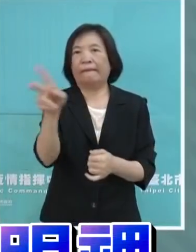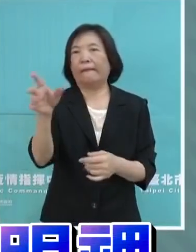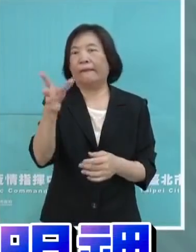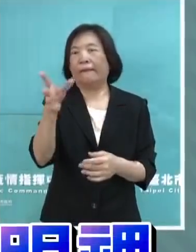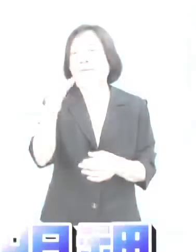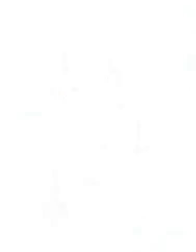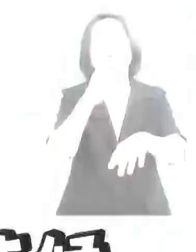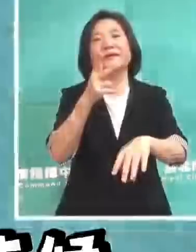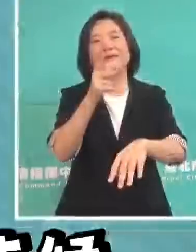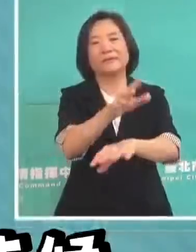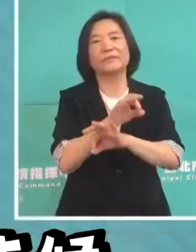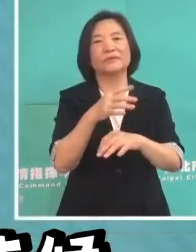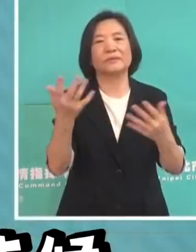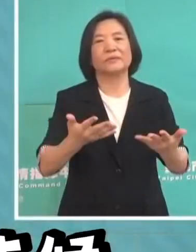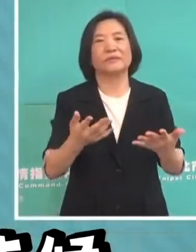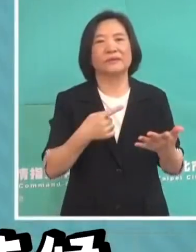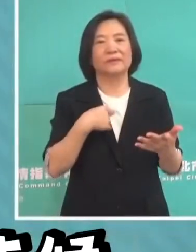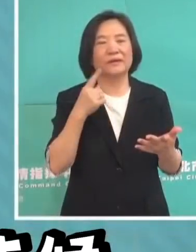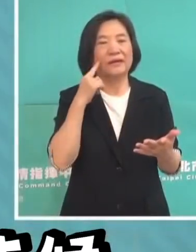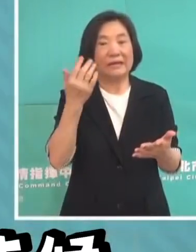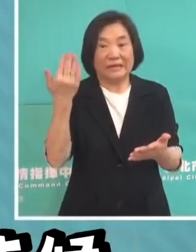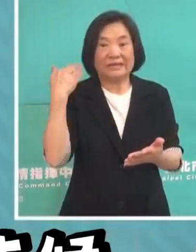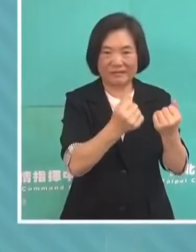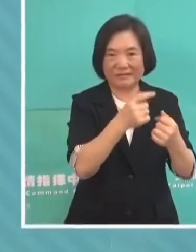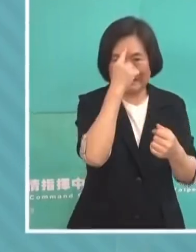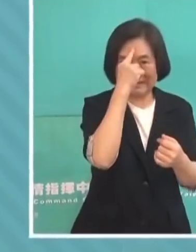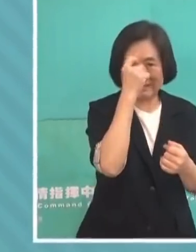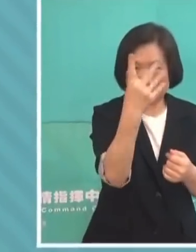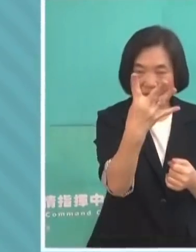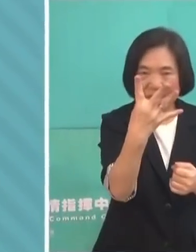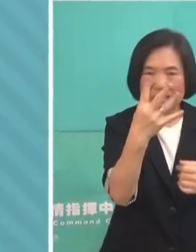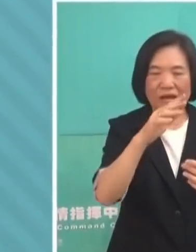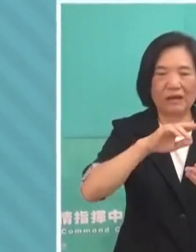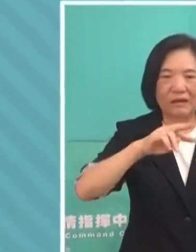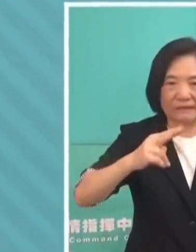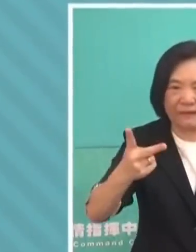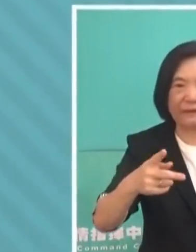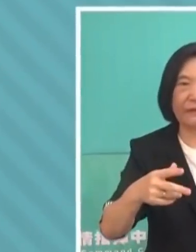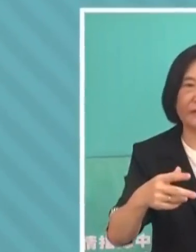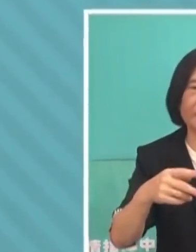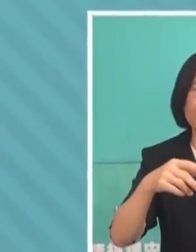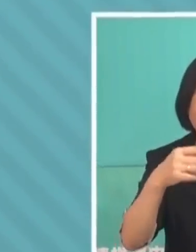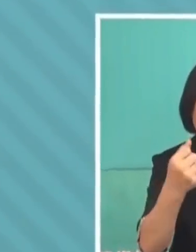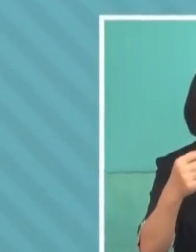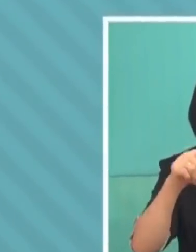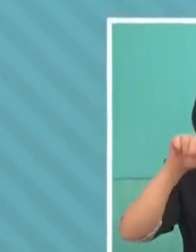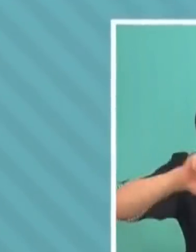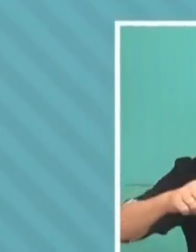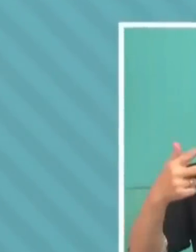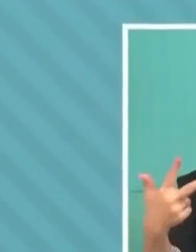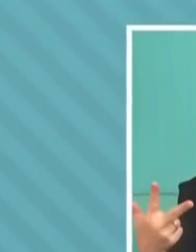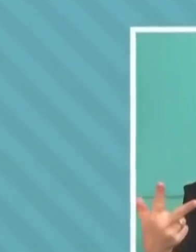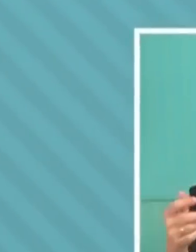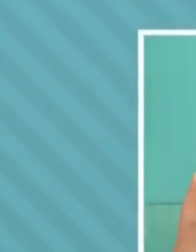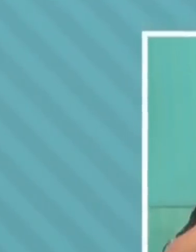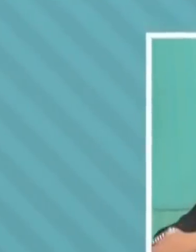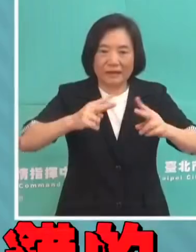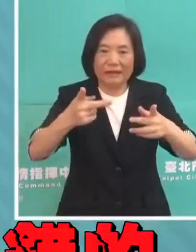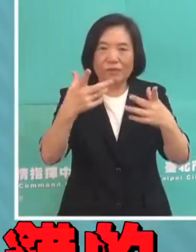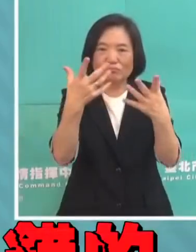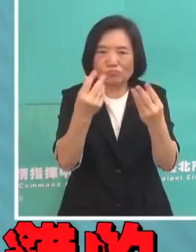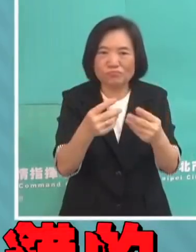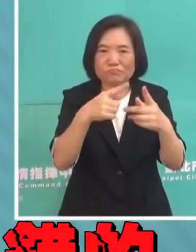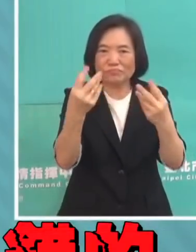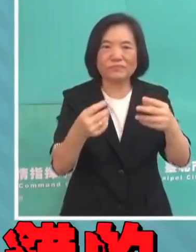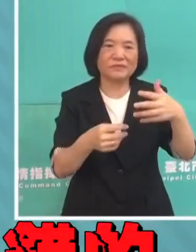里。当初没有疫苗的时候，从变成7+7，会变5+9，会变3+11，这个